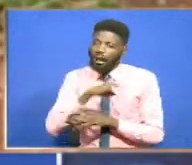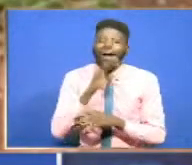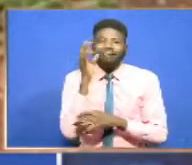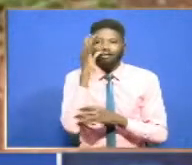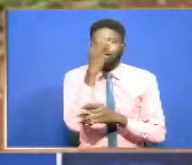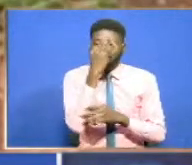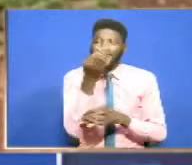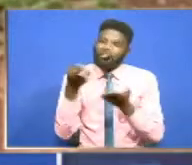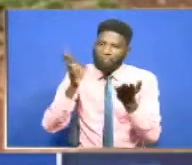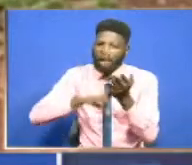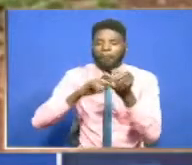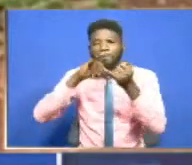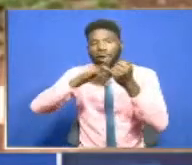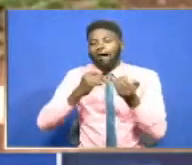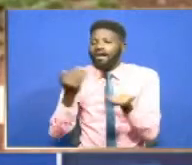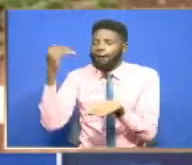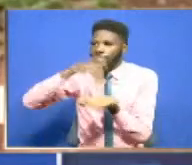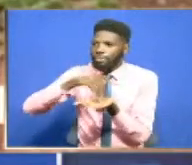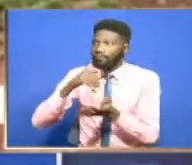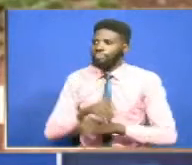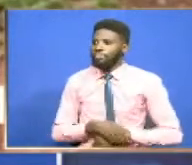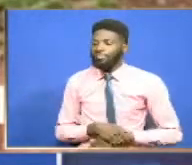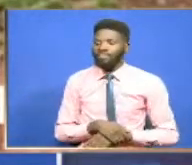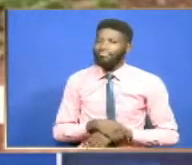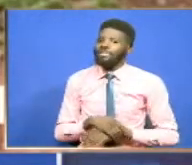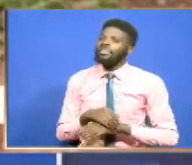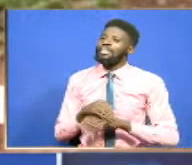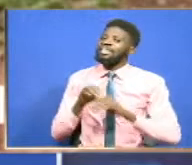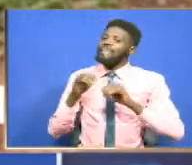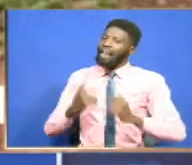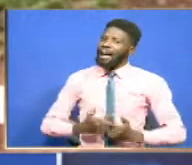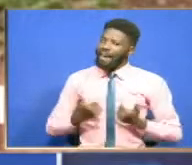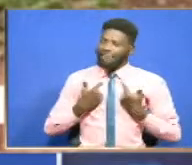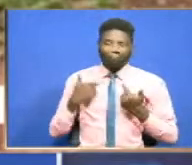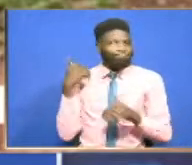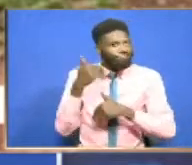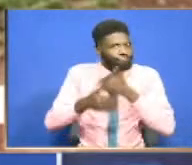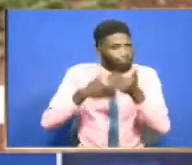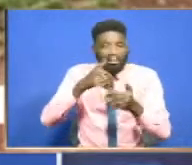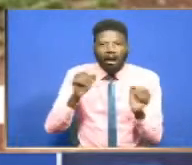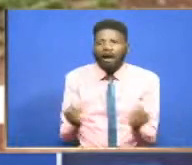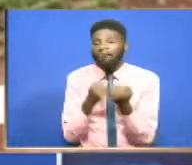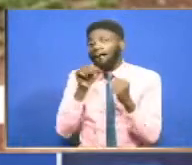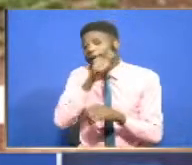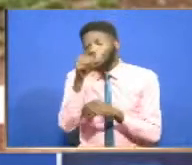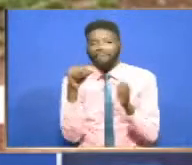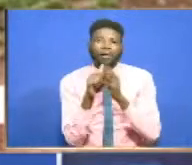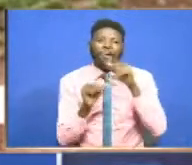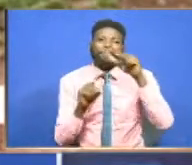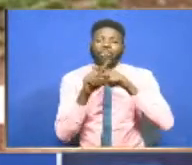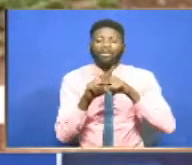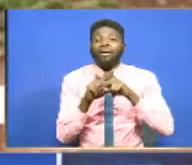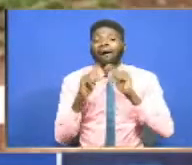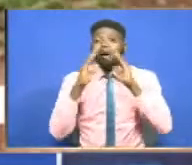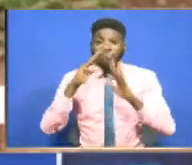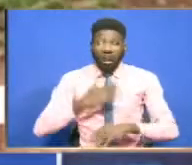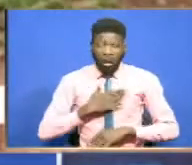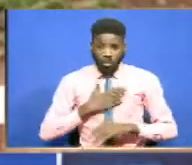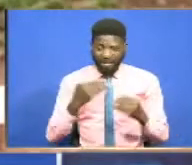Na sasa tena kukaka, nikapata mashida ingine, ile nyumba tulikuwa naye